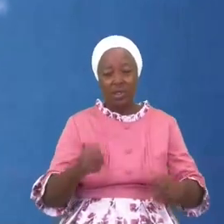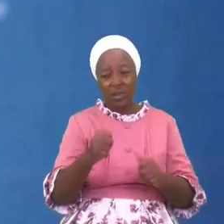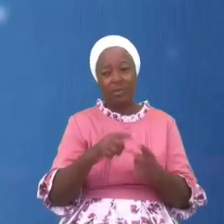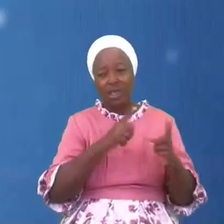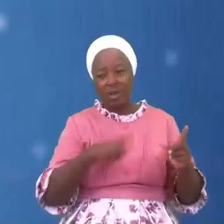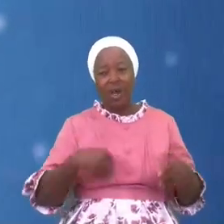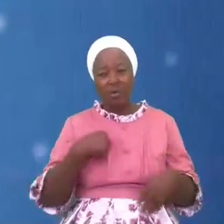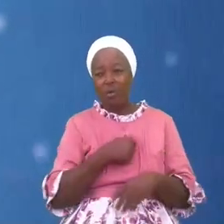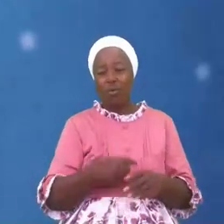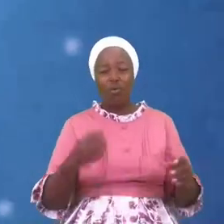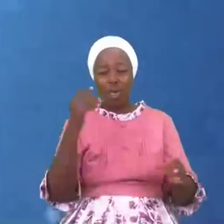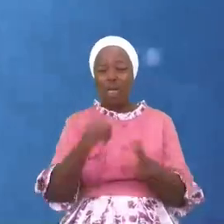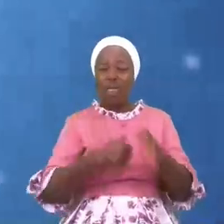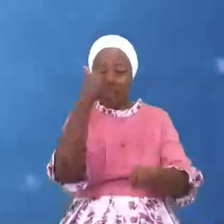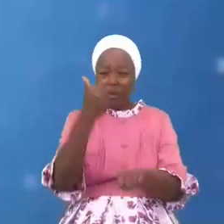sceller